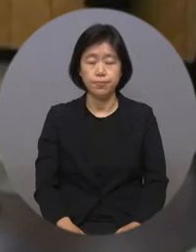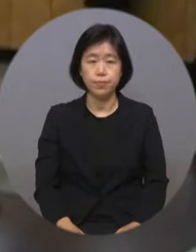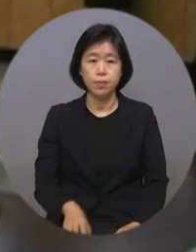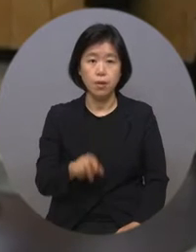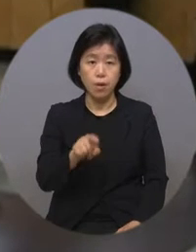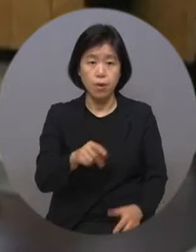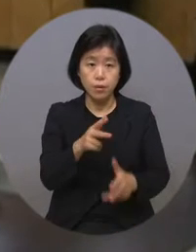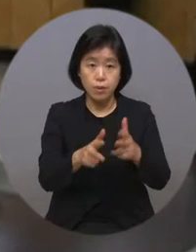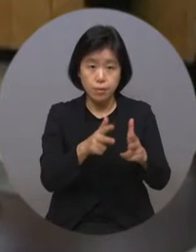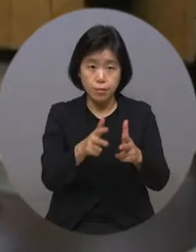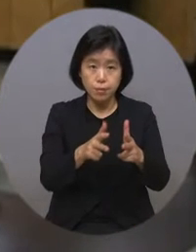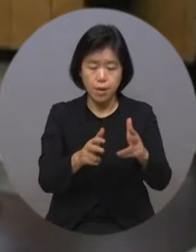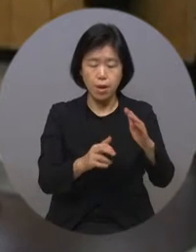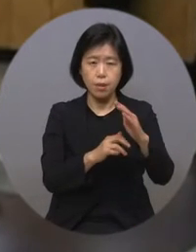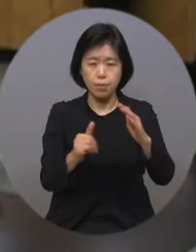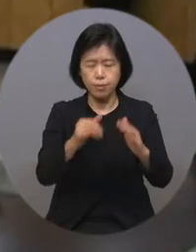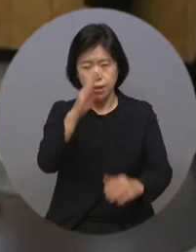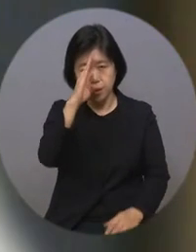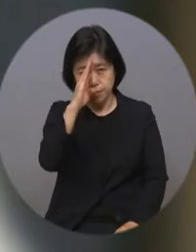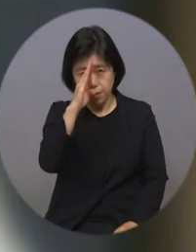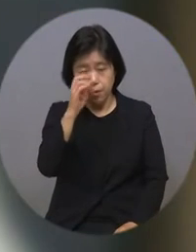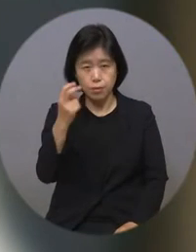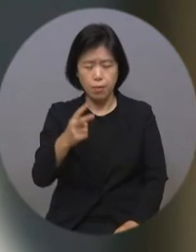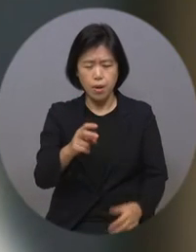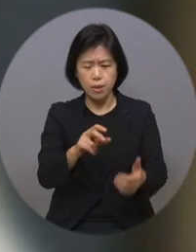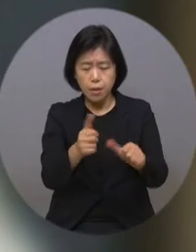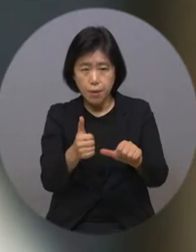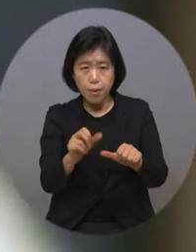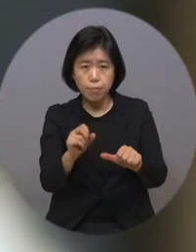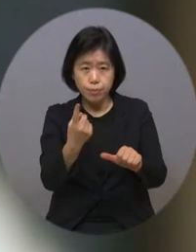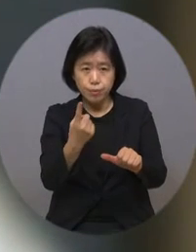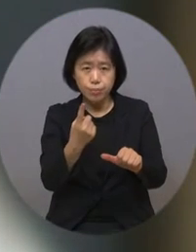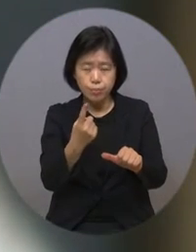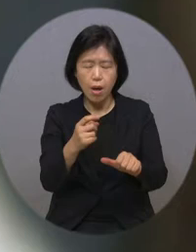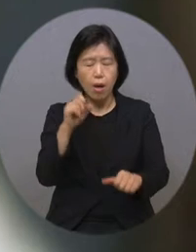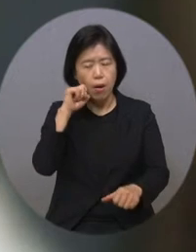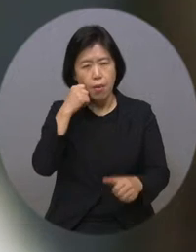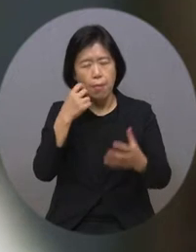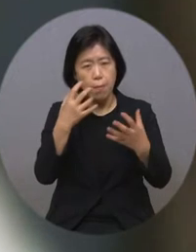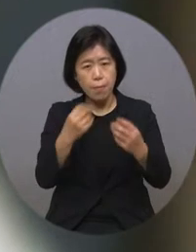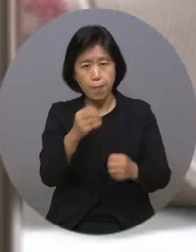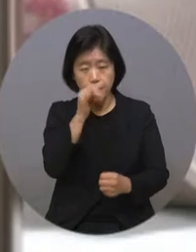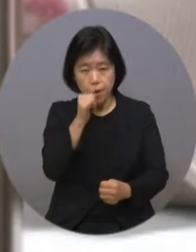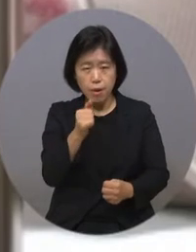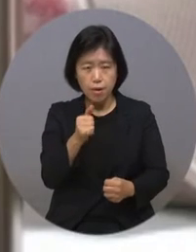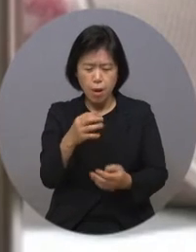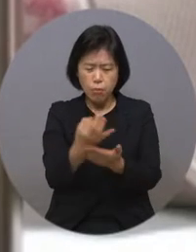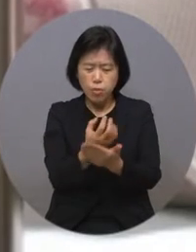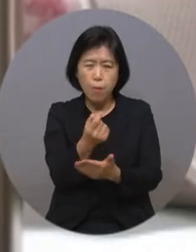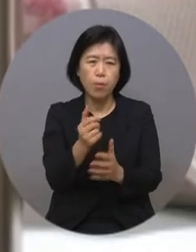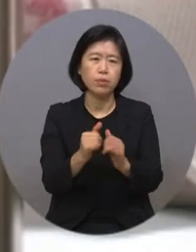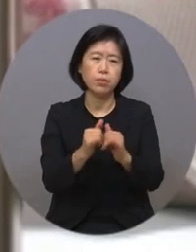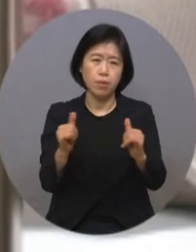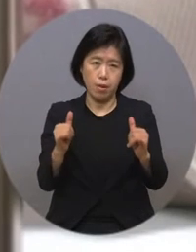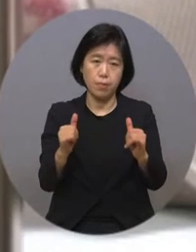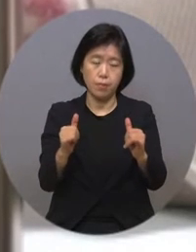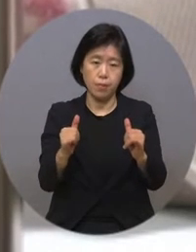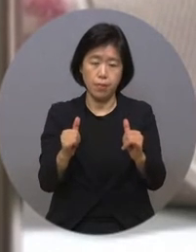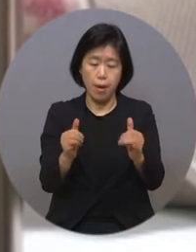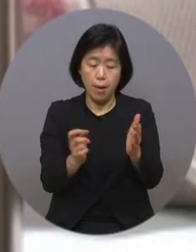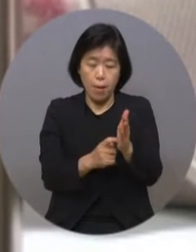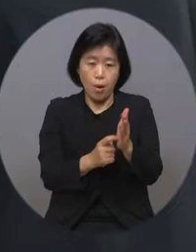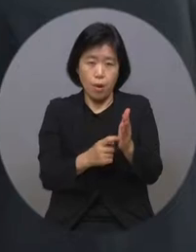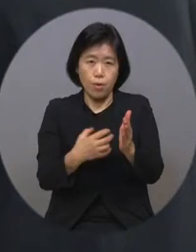긴급복지지원사업은 가구 구성원의 질병, 사망 등으로 어려움을 겪는 저소득층에게 신속히 위기 상황을 극복할 수 있도록